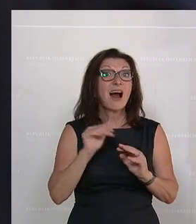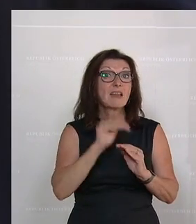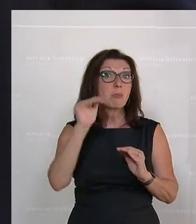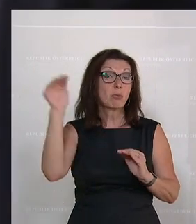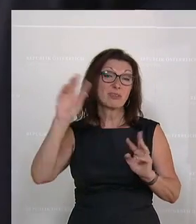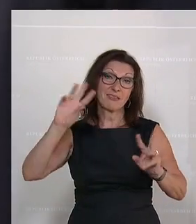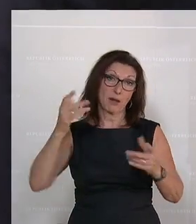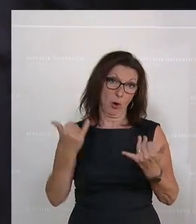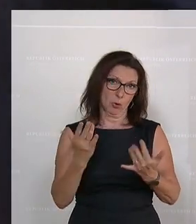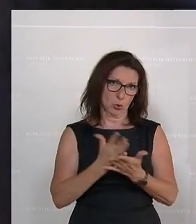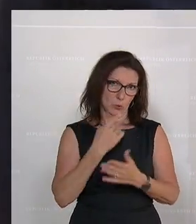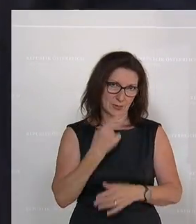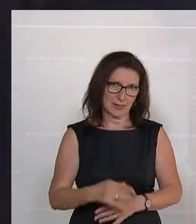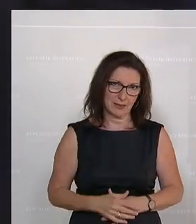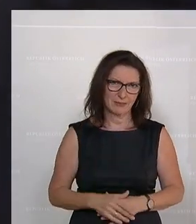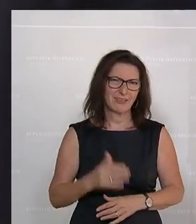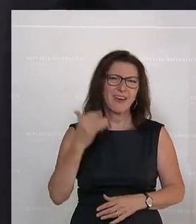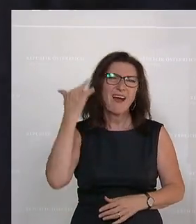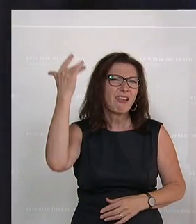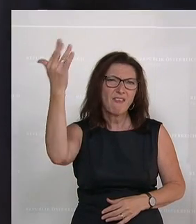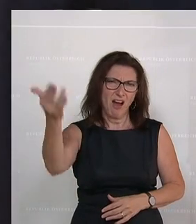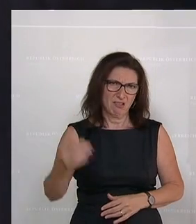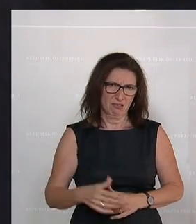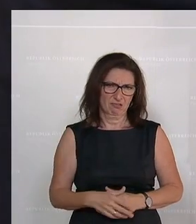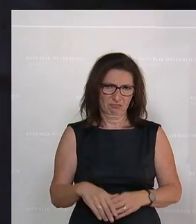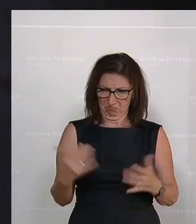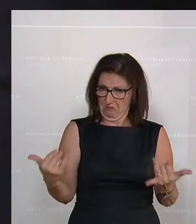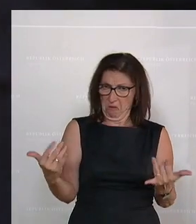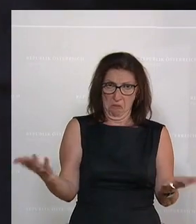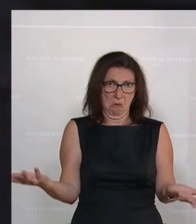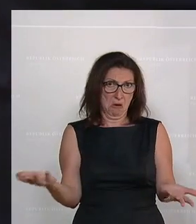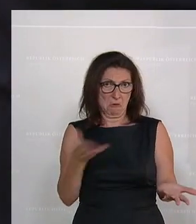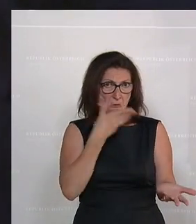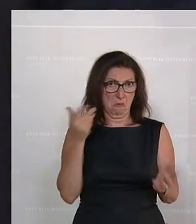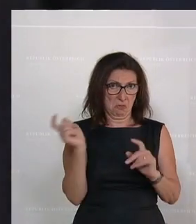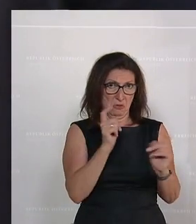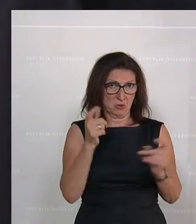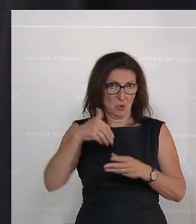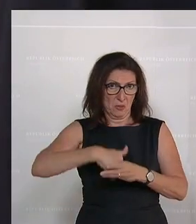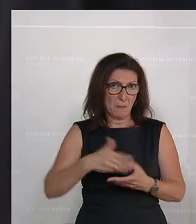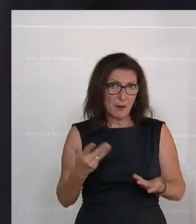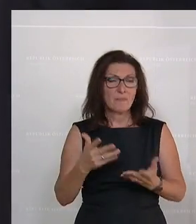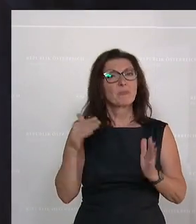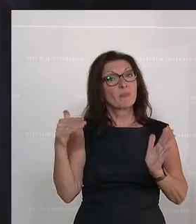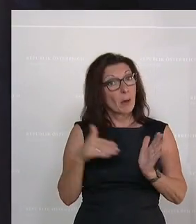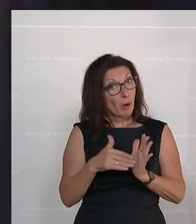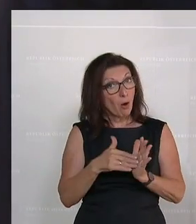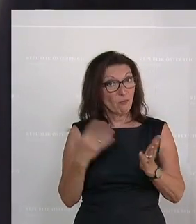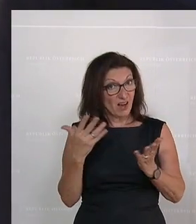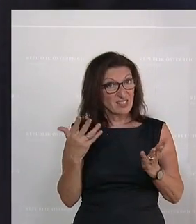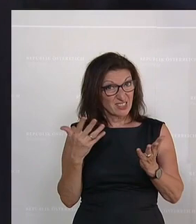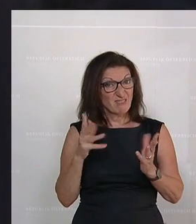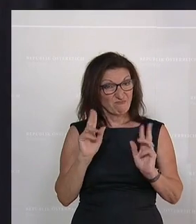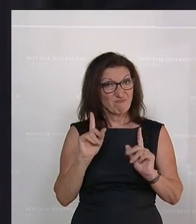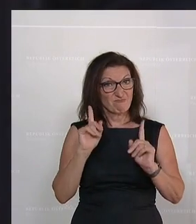angesprochen worden die kommt irgendwann ist heute stellt er heute überhaupt zur debatte was wir brauchen während war die valorisierung